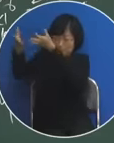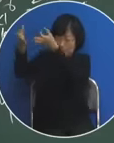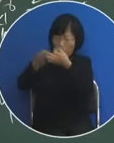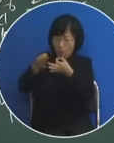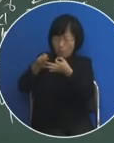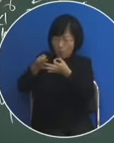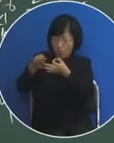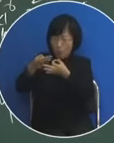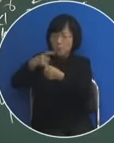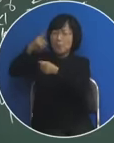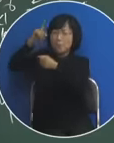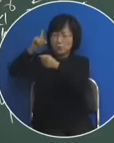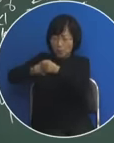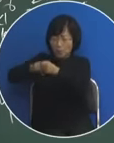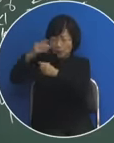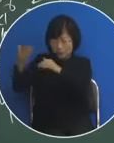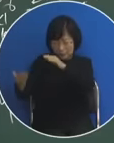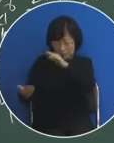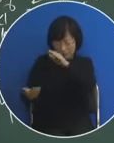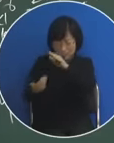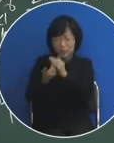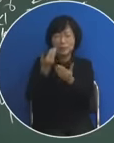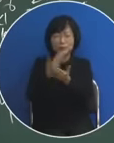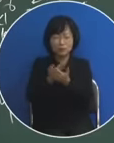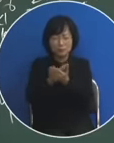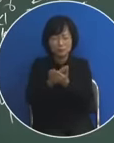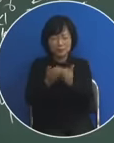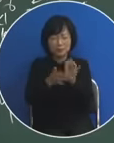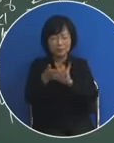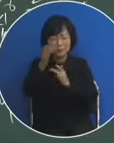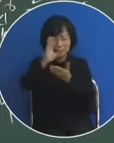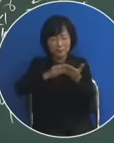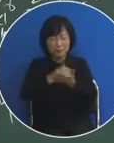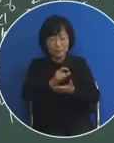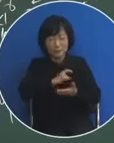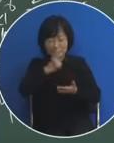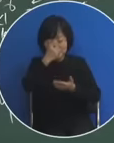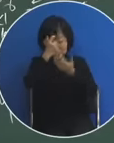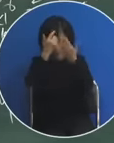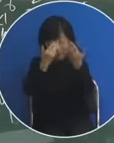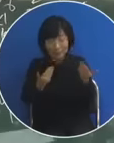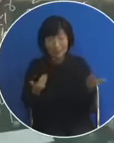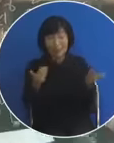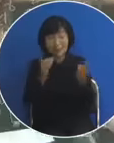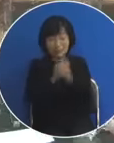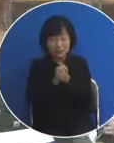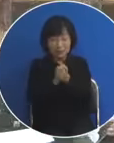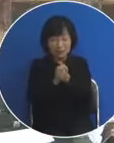주옵소서. 예수 그리스도 이름으로 기도하옵나이다. 아멘.